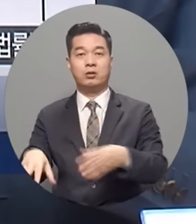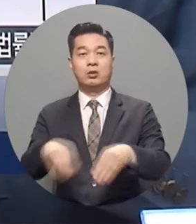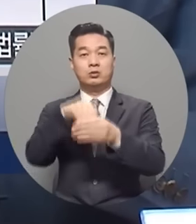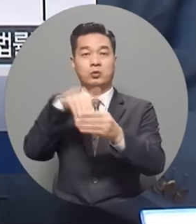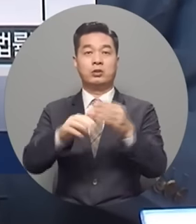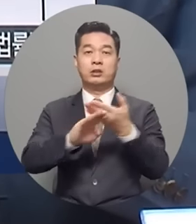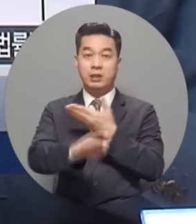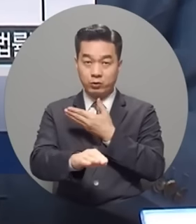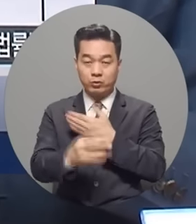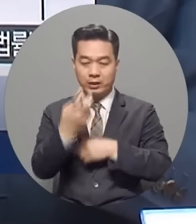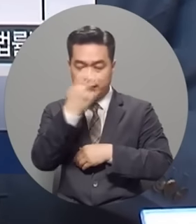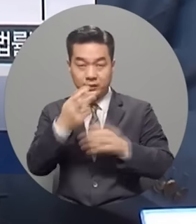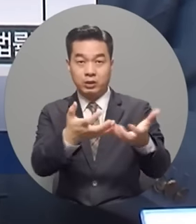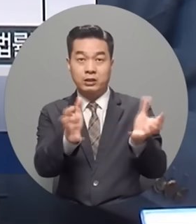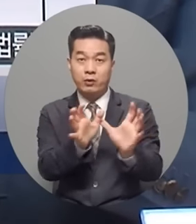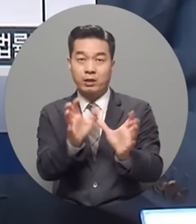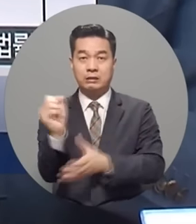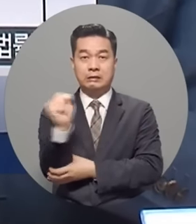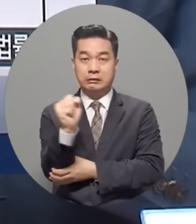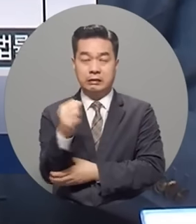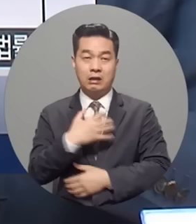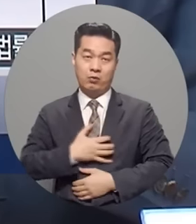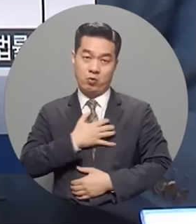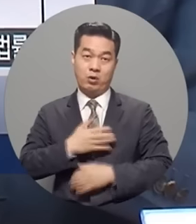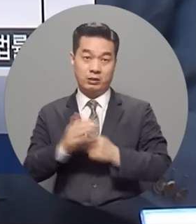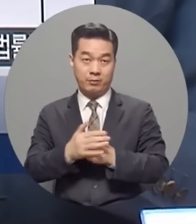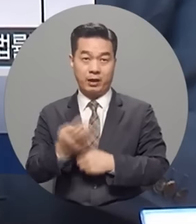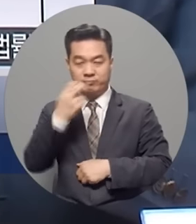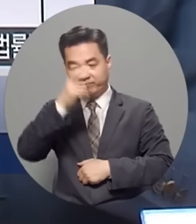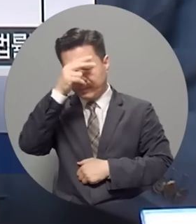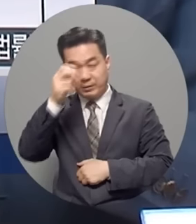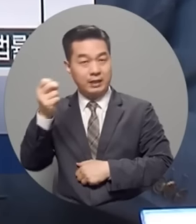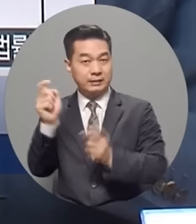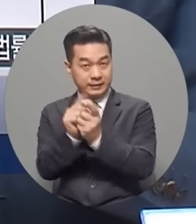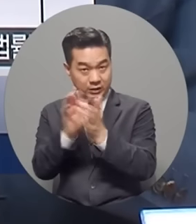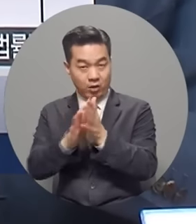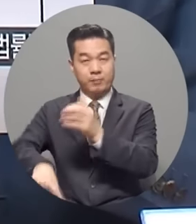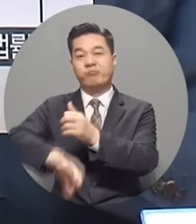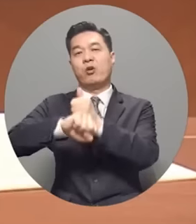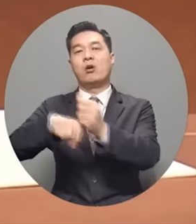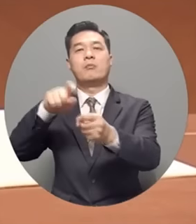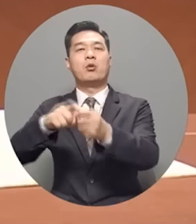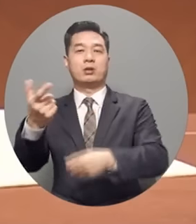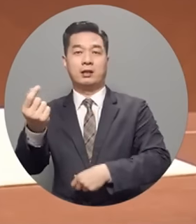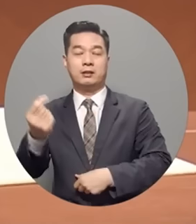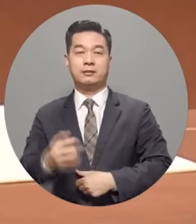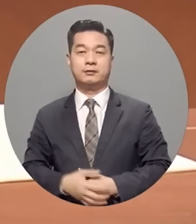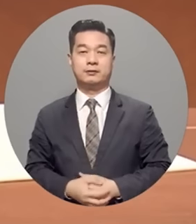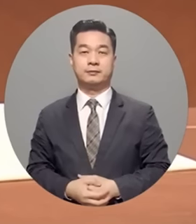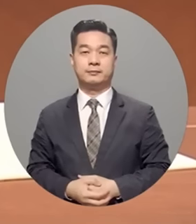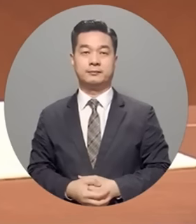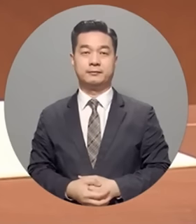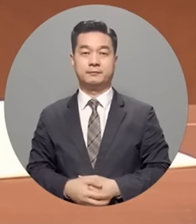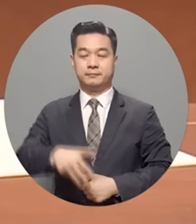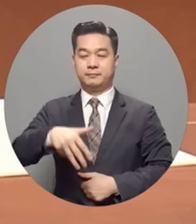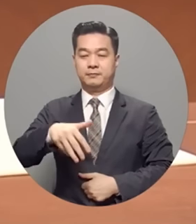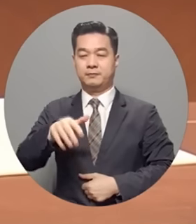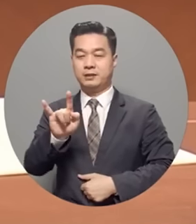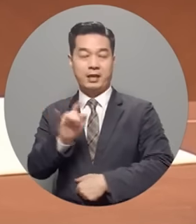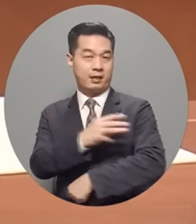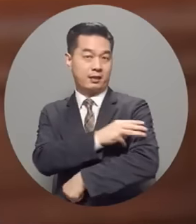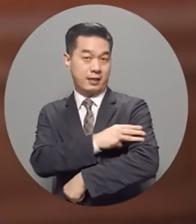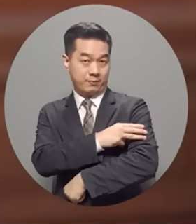흔들릴 것 같으니 대통령이 검찰 등 다시 직접 컨트롤하겠다는 뜻입니까? 최상병 특검과 김건희